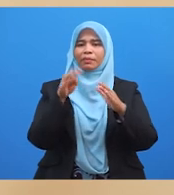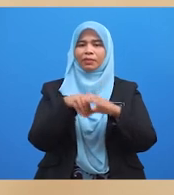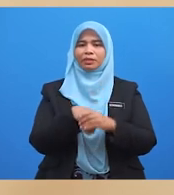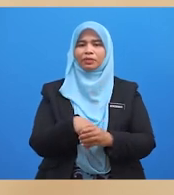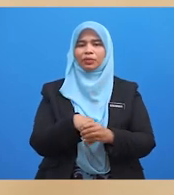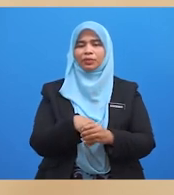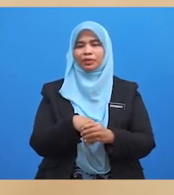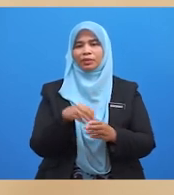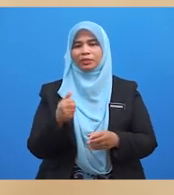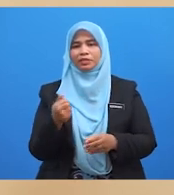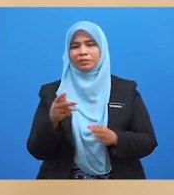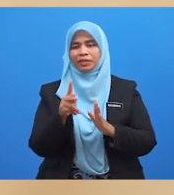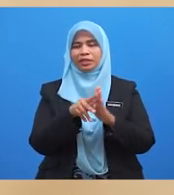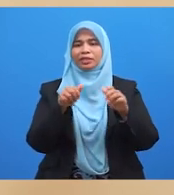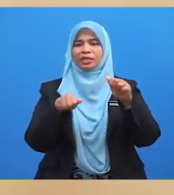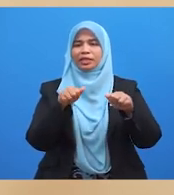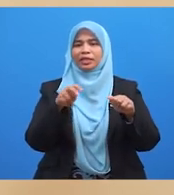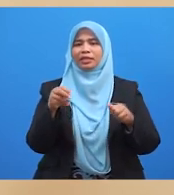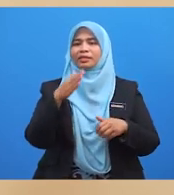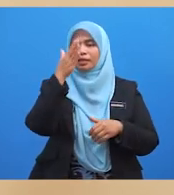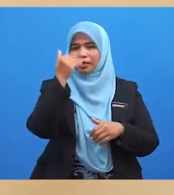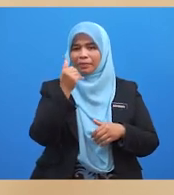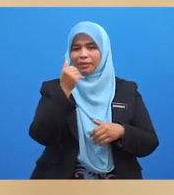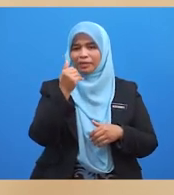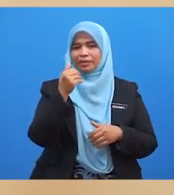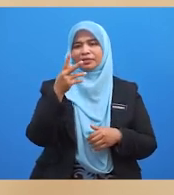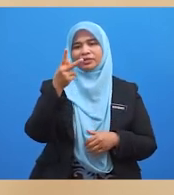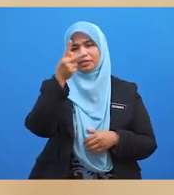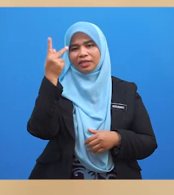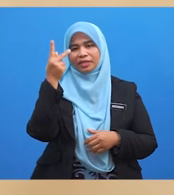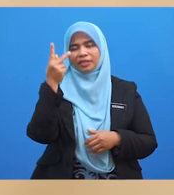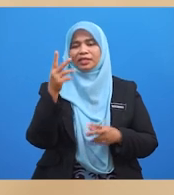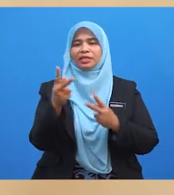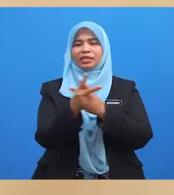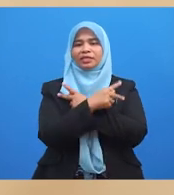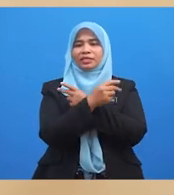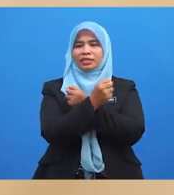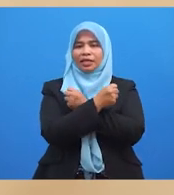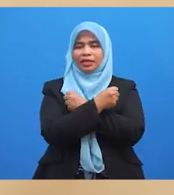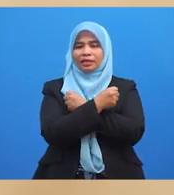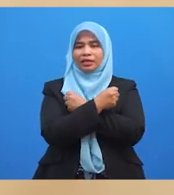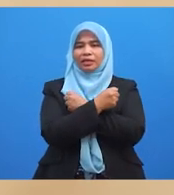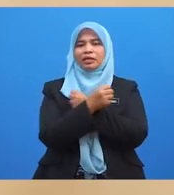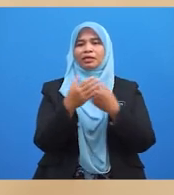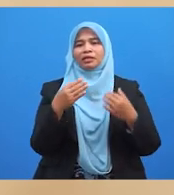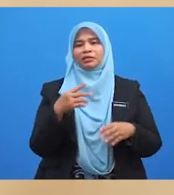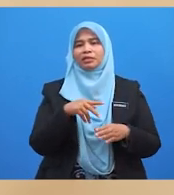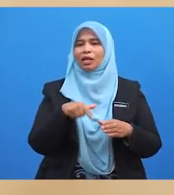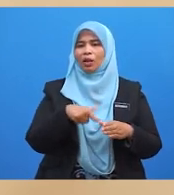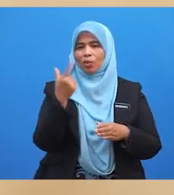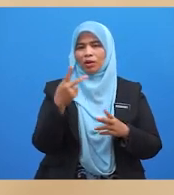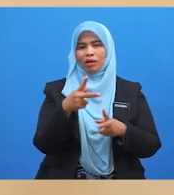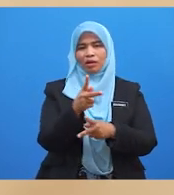aspek keadilan. Kenapa? Kerana aspek kasih sayang berada di luar kawalan